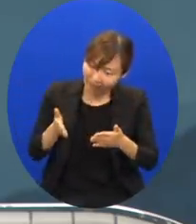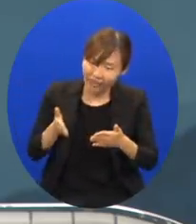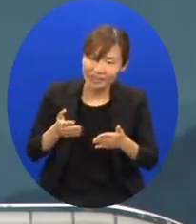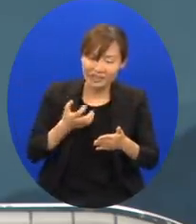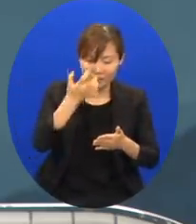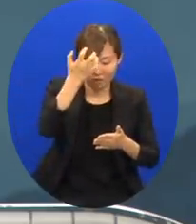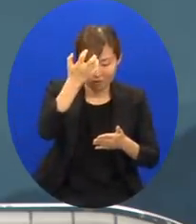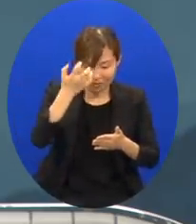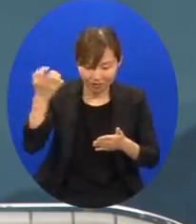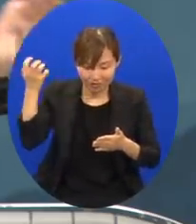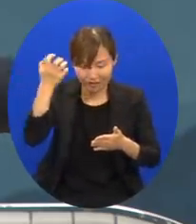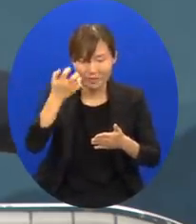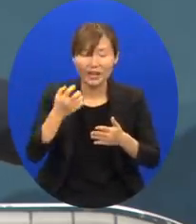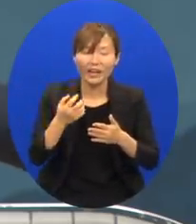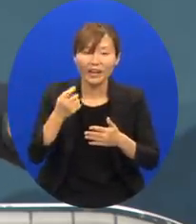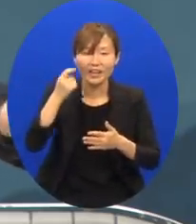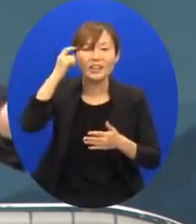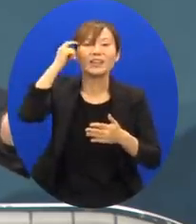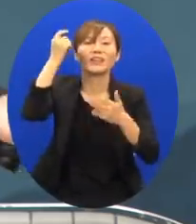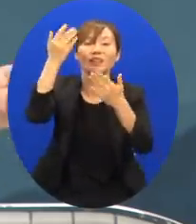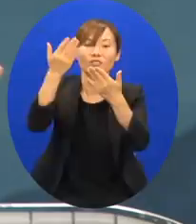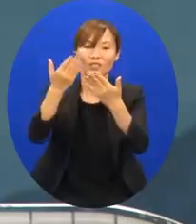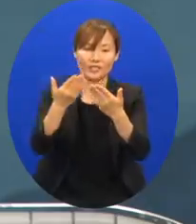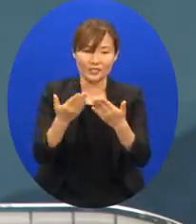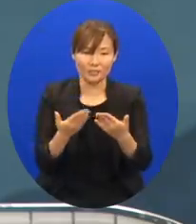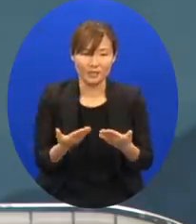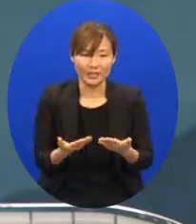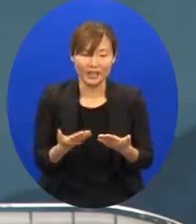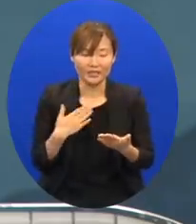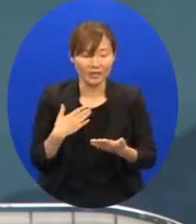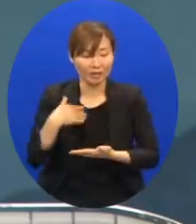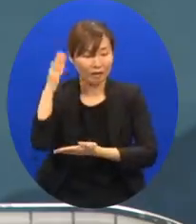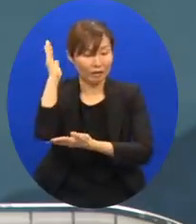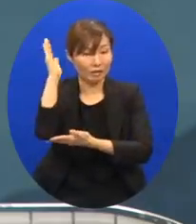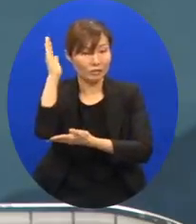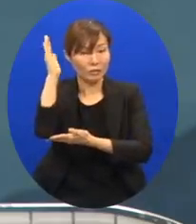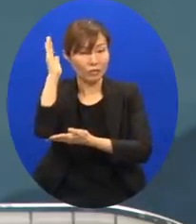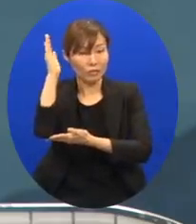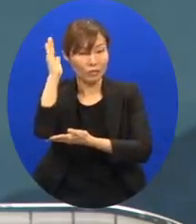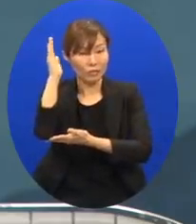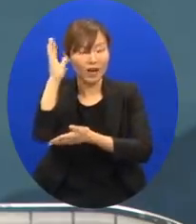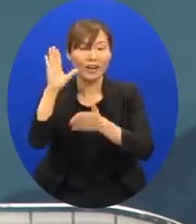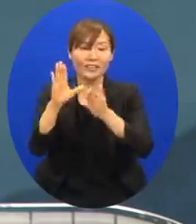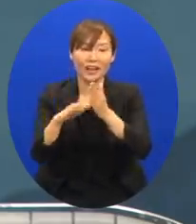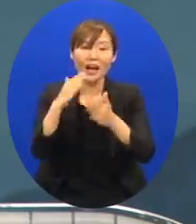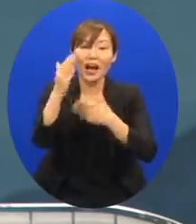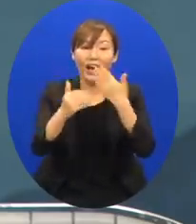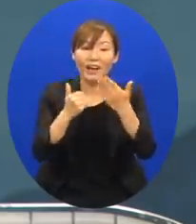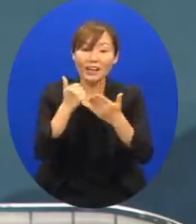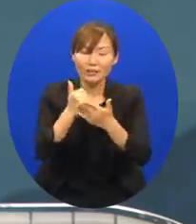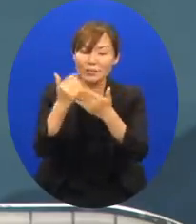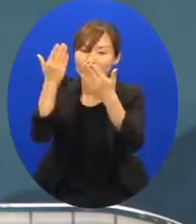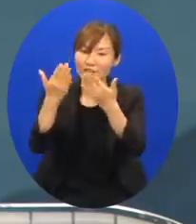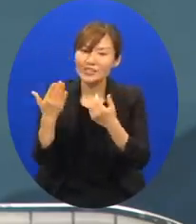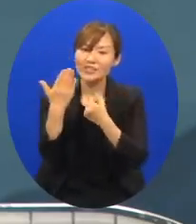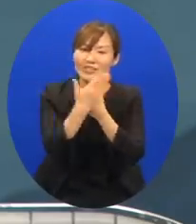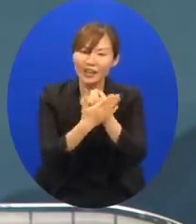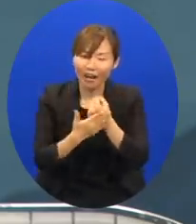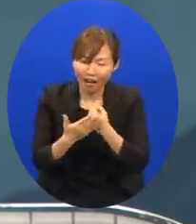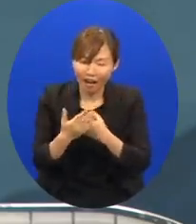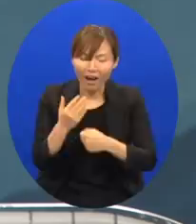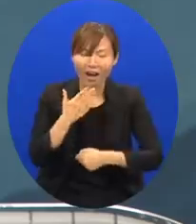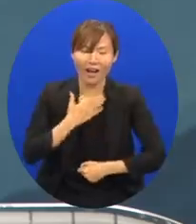하십니다 아니 내가 그토록 설교 때에 하나님이 씨는 말씀을 하나님이신 의 은혜를 그렇게 알기